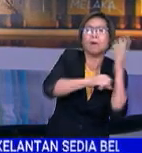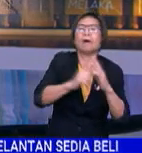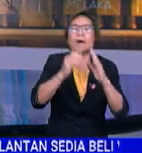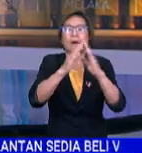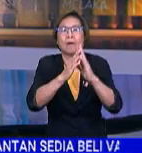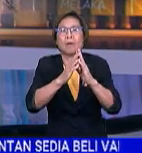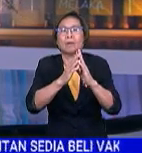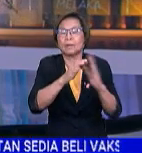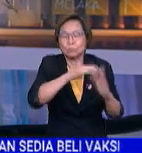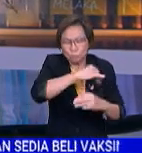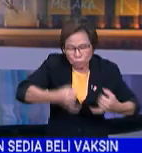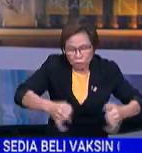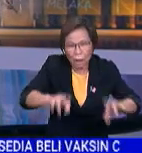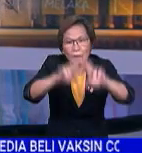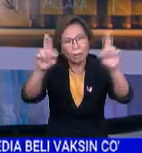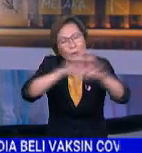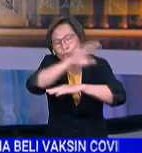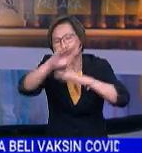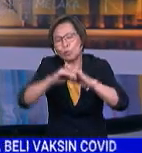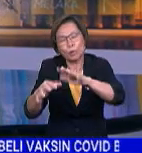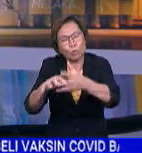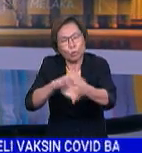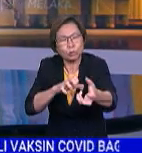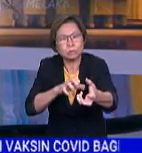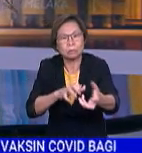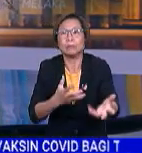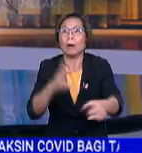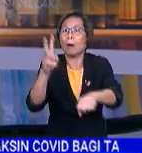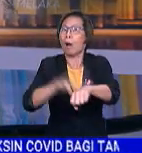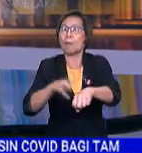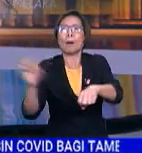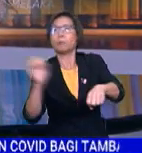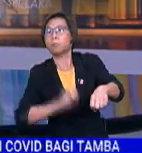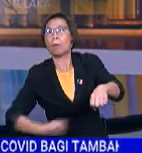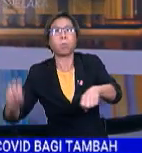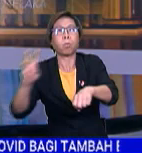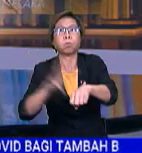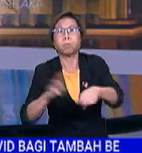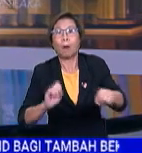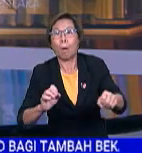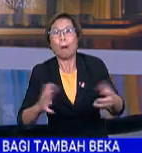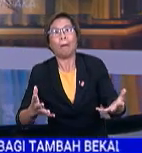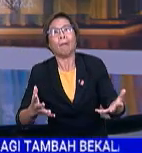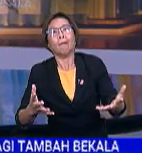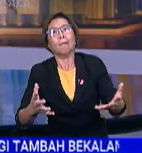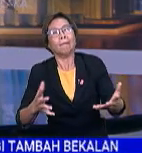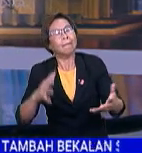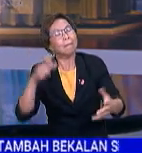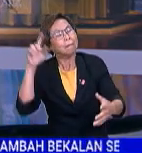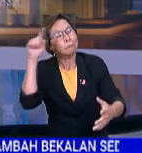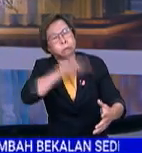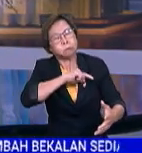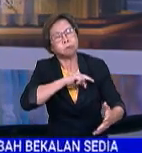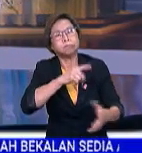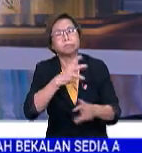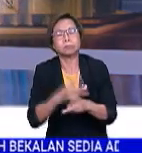dalam sekelip mata. Datangnya tanpa amaran, perginya memberi kesan yang mendalam. Laporan Rusia Abdul